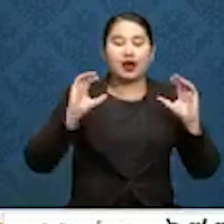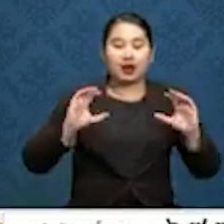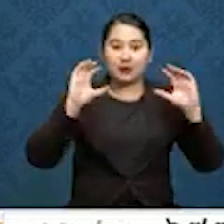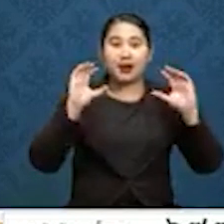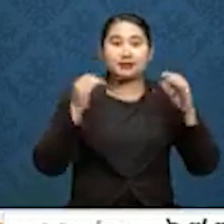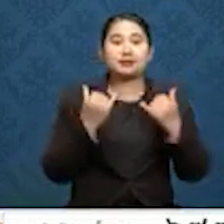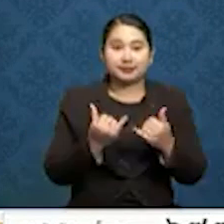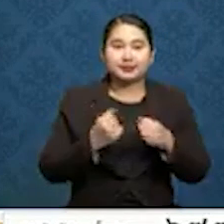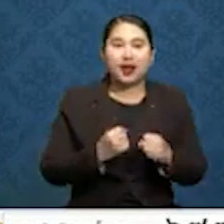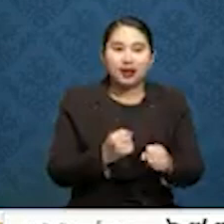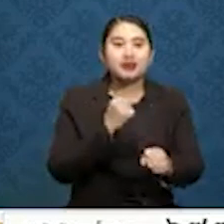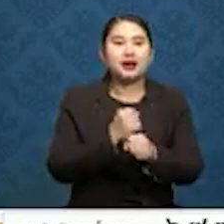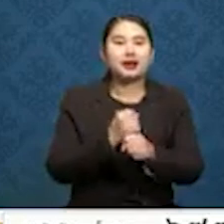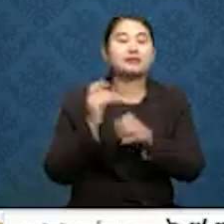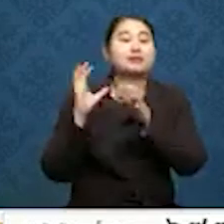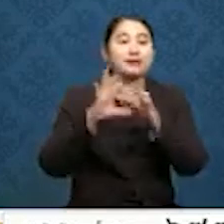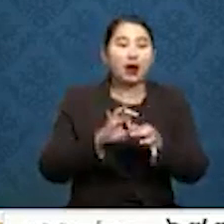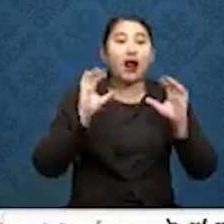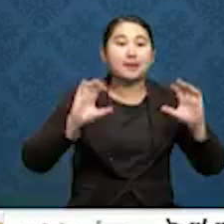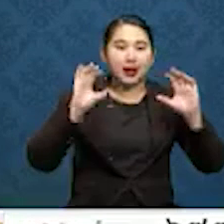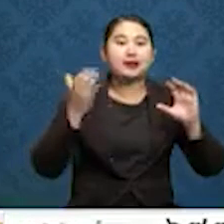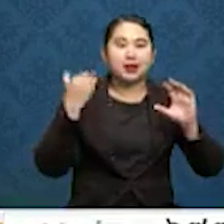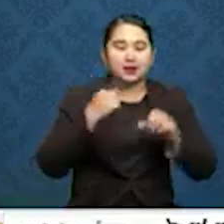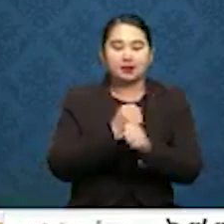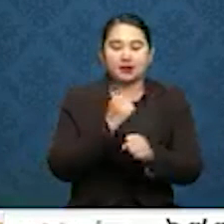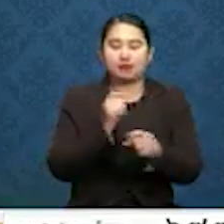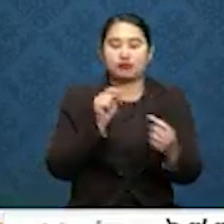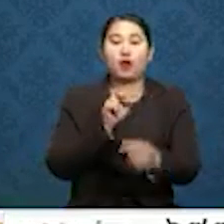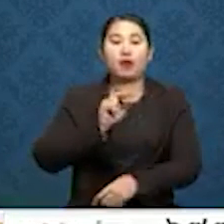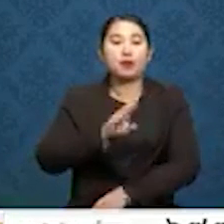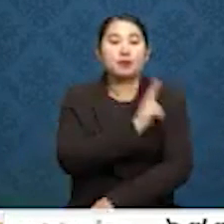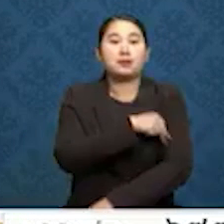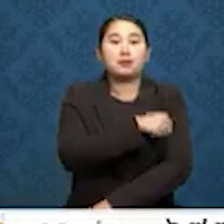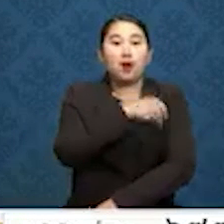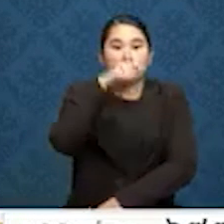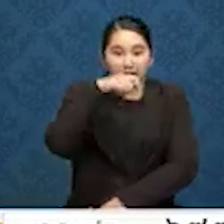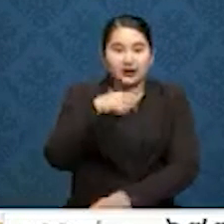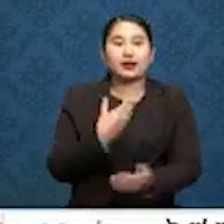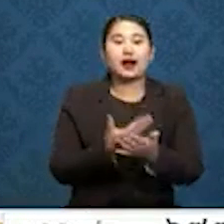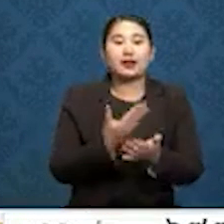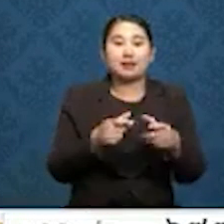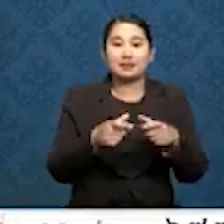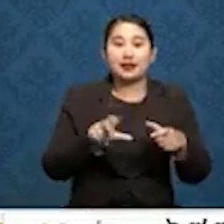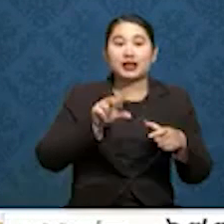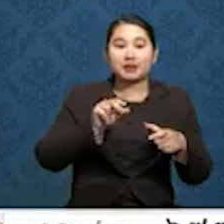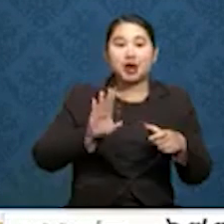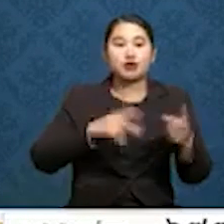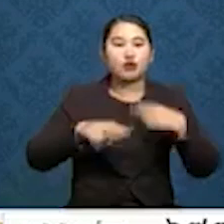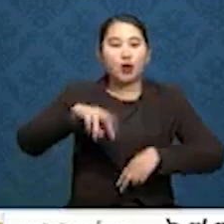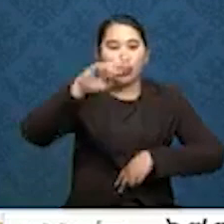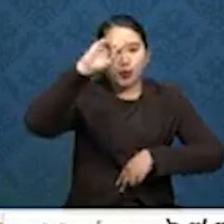จะต่อยอดจากรัฐบาลที่แล้วในการยกระดับระบบสาธารณสุขไทยจาก 30บาทรักษาทุก